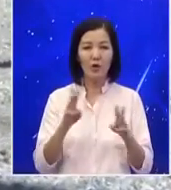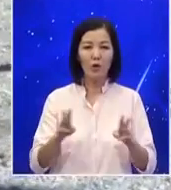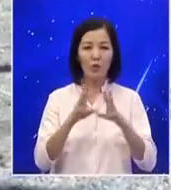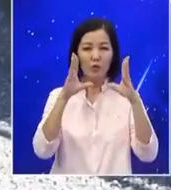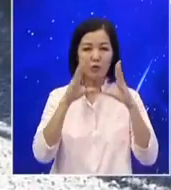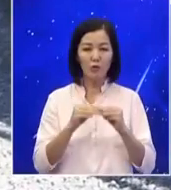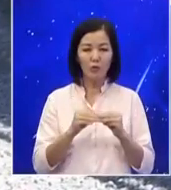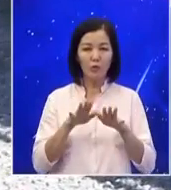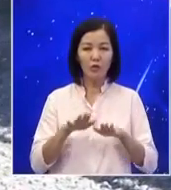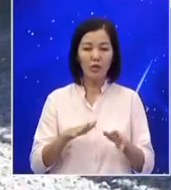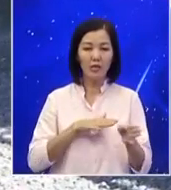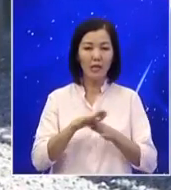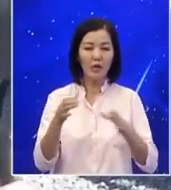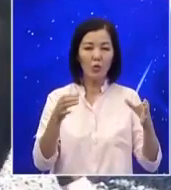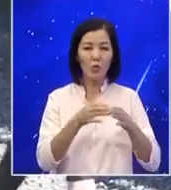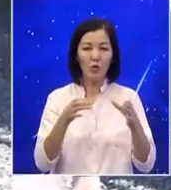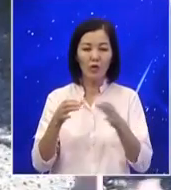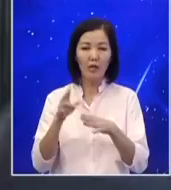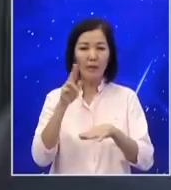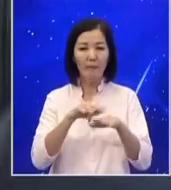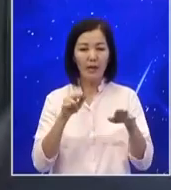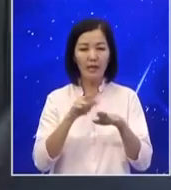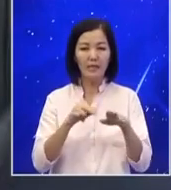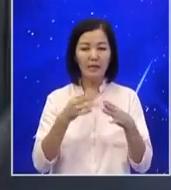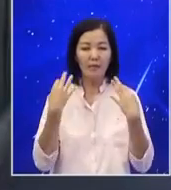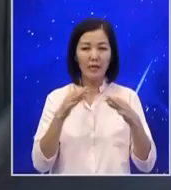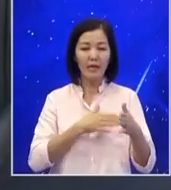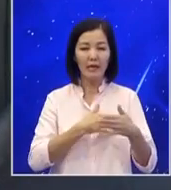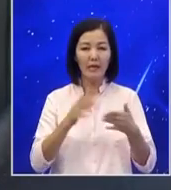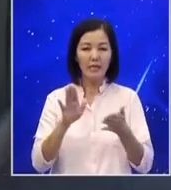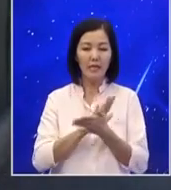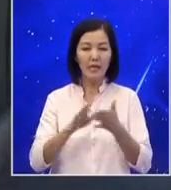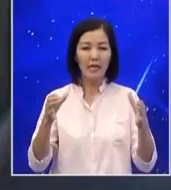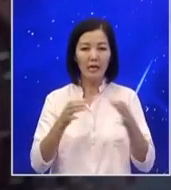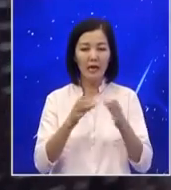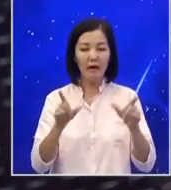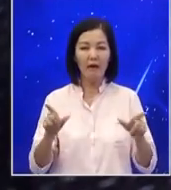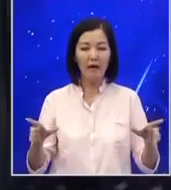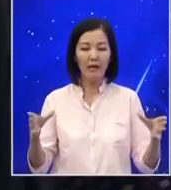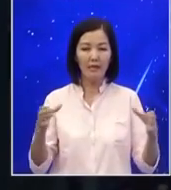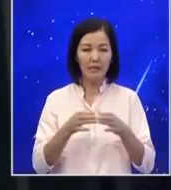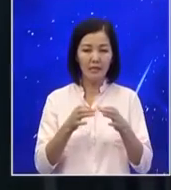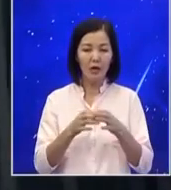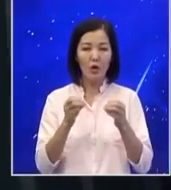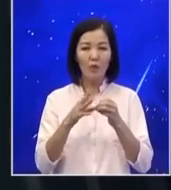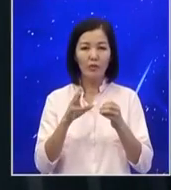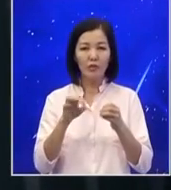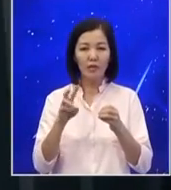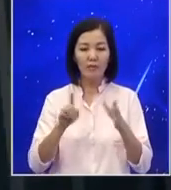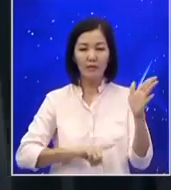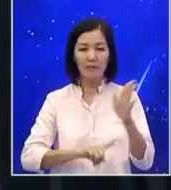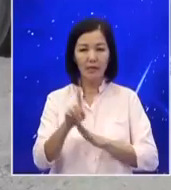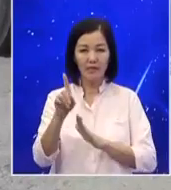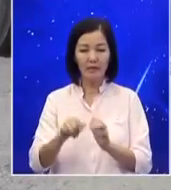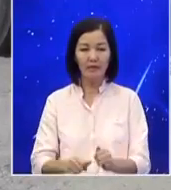сөндірушілер, жергілікті атқарушы органдар, полицейлер мен еріктілер қатысты. Мұндай сенбіліктер Талдықорғанда 15 тамыздан бері